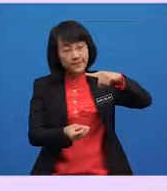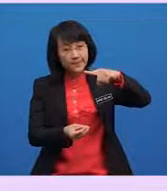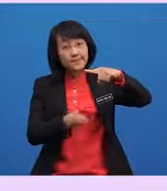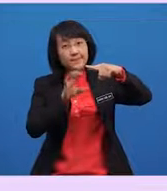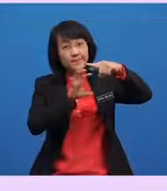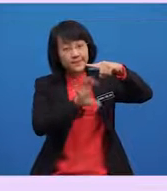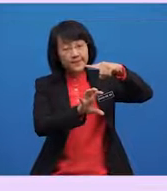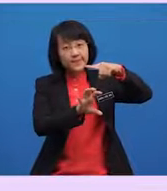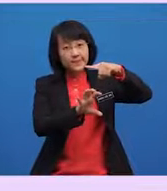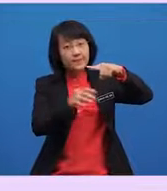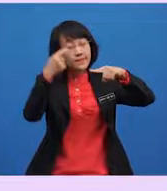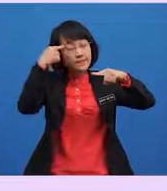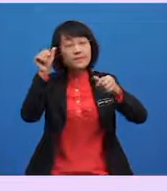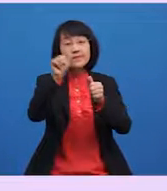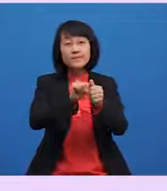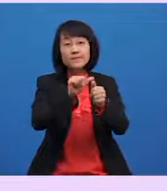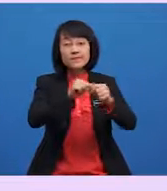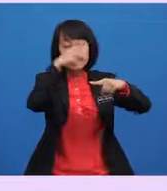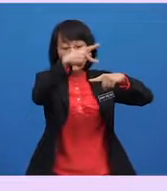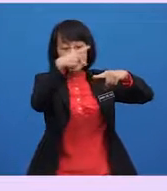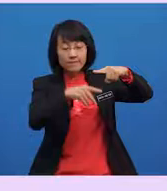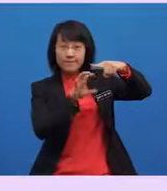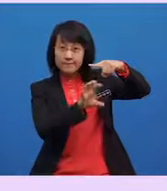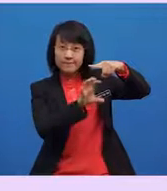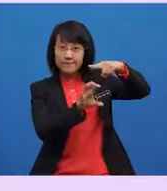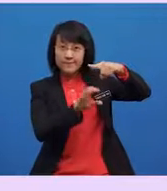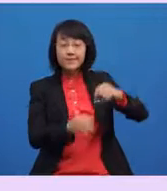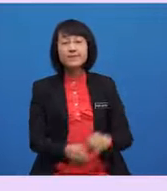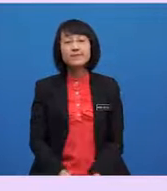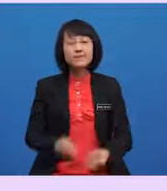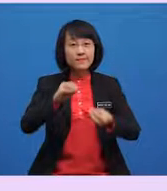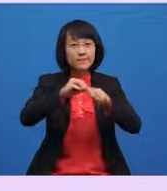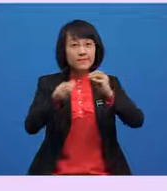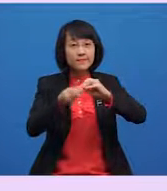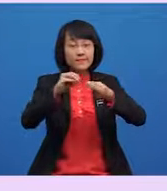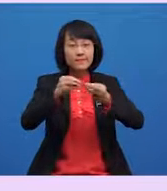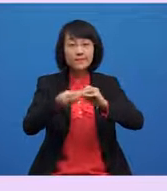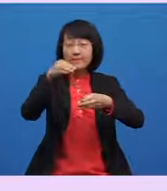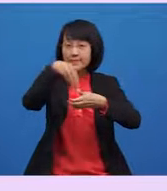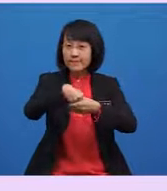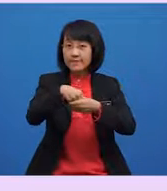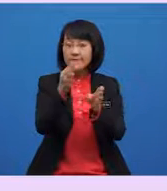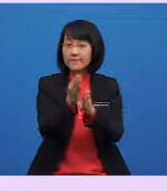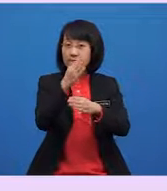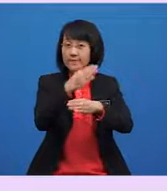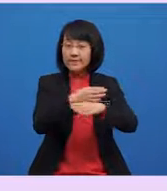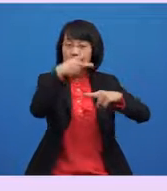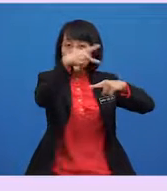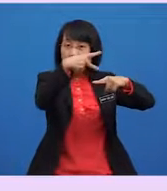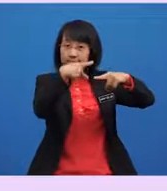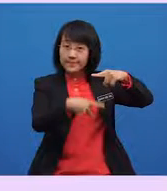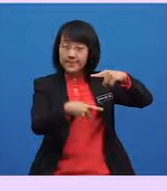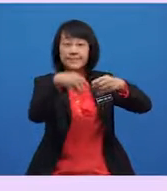nombor pecahan. Nombor-nombor dalam bentuk pecahan ialah dalam